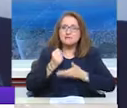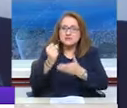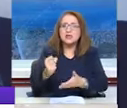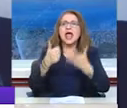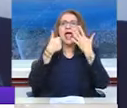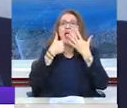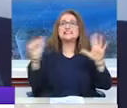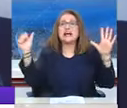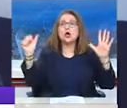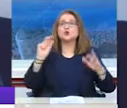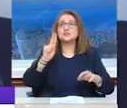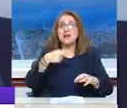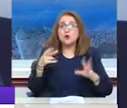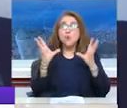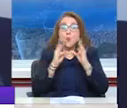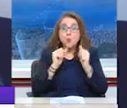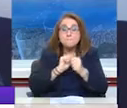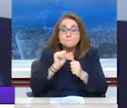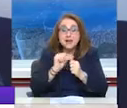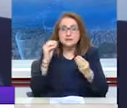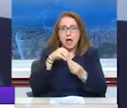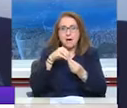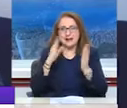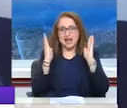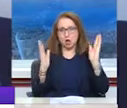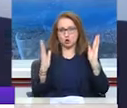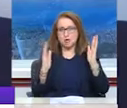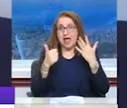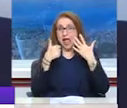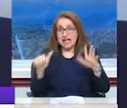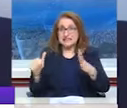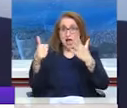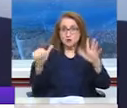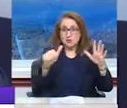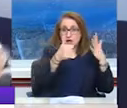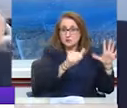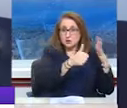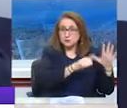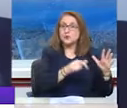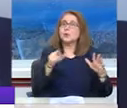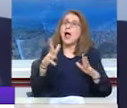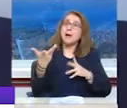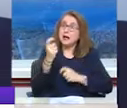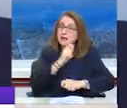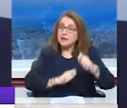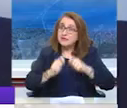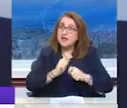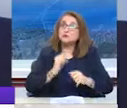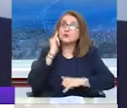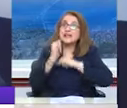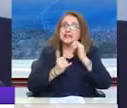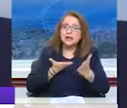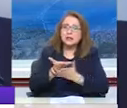Απρίλιο. Το επαναλαμβάνω, για το μήνα Απρίλιο. Διαϊλοποίησης ειδικού ανοιχτού προγράμματος